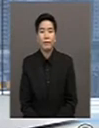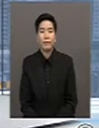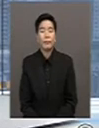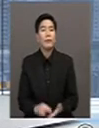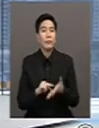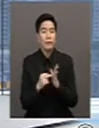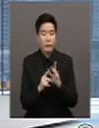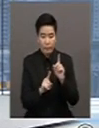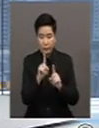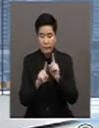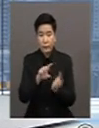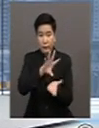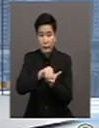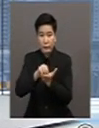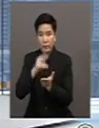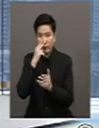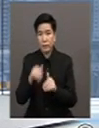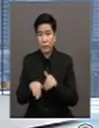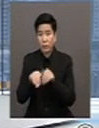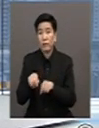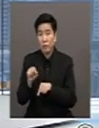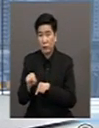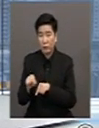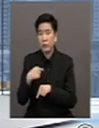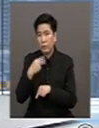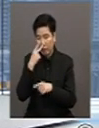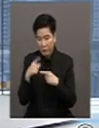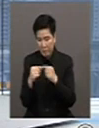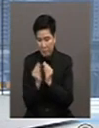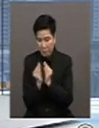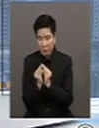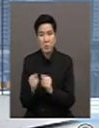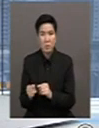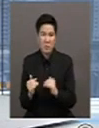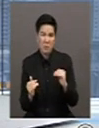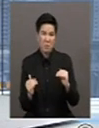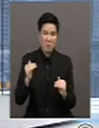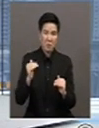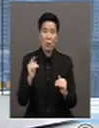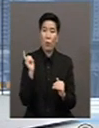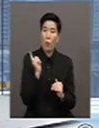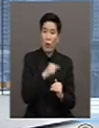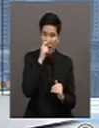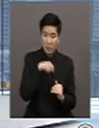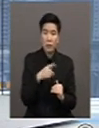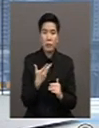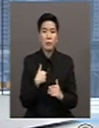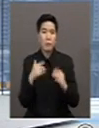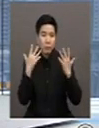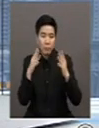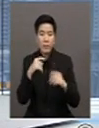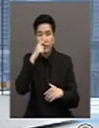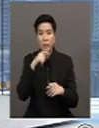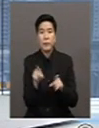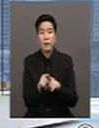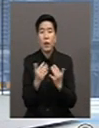ถิติที่ผ่านมาออสเตรเลียดูเหมือนว่าจะมีแต้มต่อนะครับแต่ว่าก็ต้องเอาใจช่วยทีมชาติไทยกัน ค่ะเดี๋ยวรอติดตามผลการแ